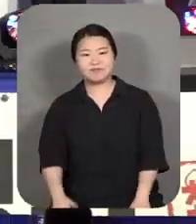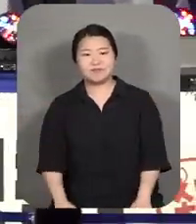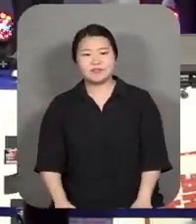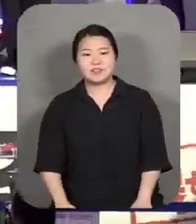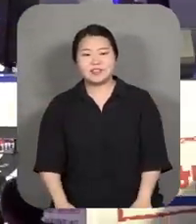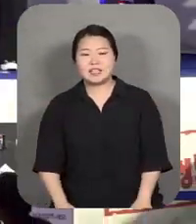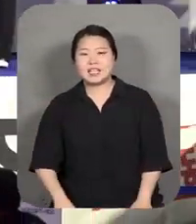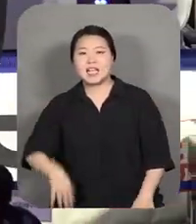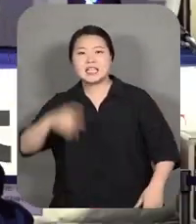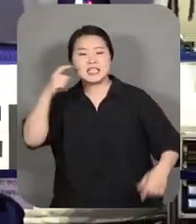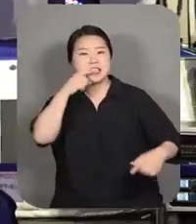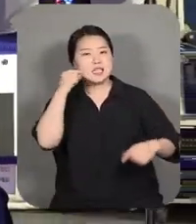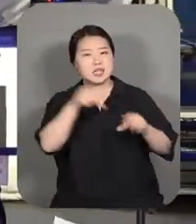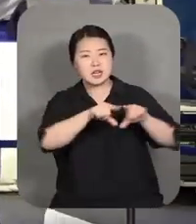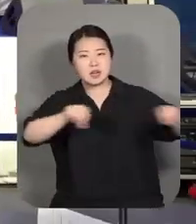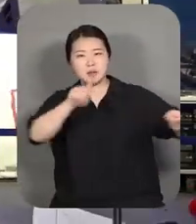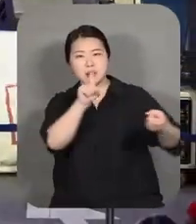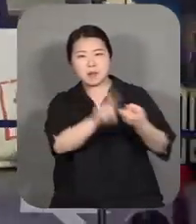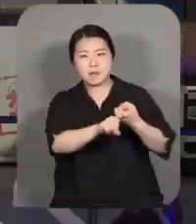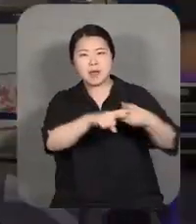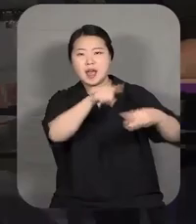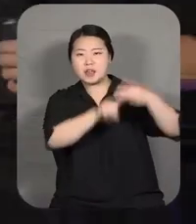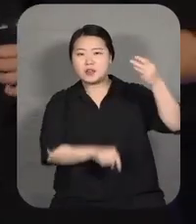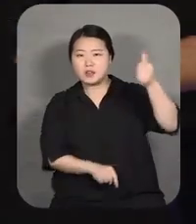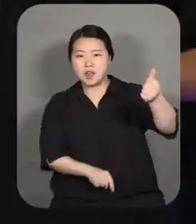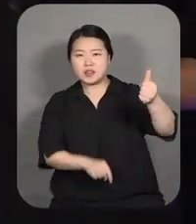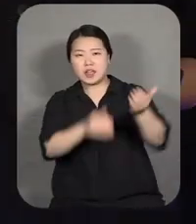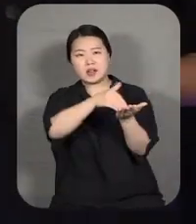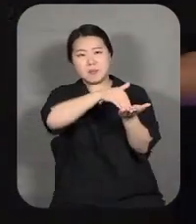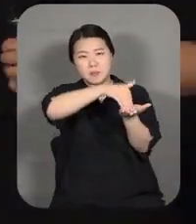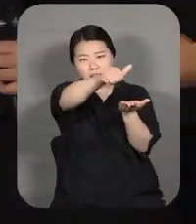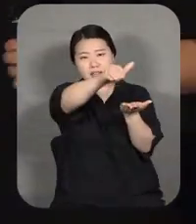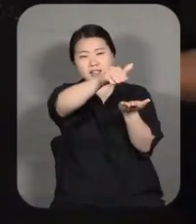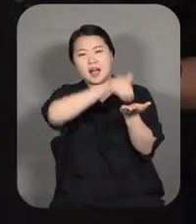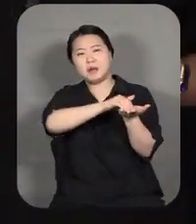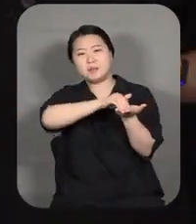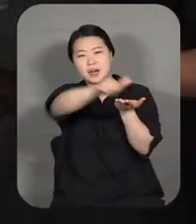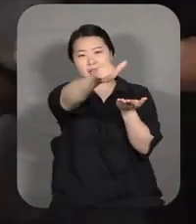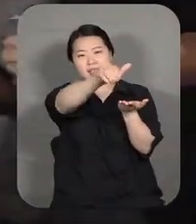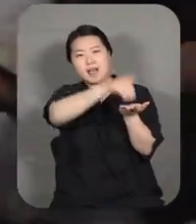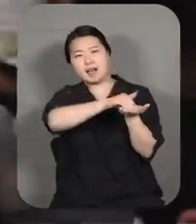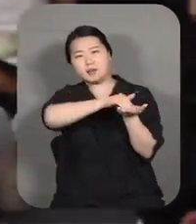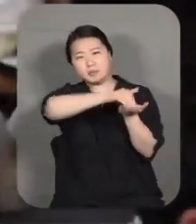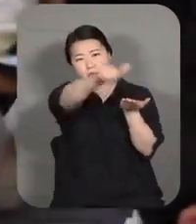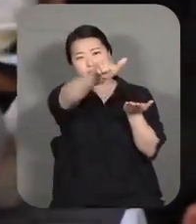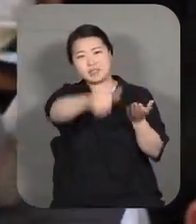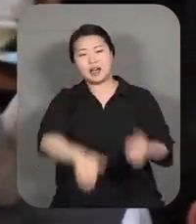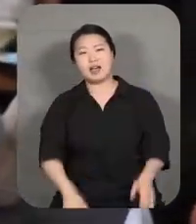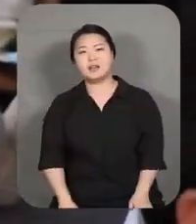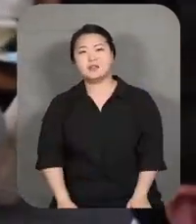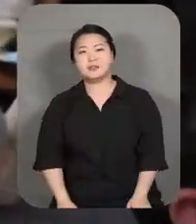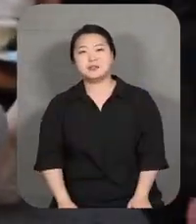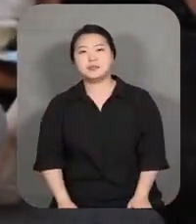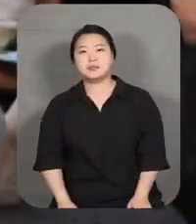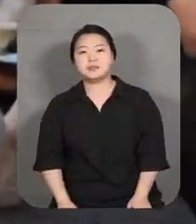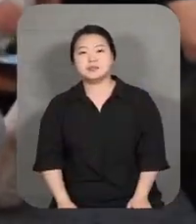수구세력 친일력정 윤석열을 몰아내자. 몰아내자. 몰아내자. 몰아내자.